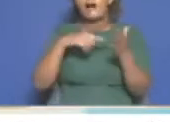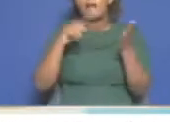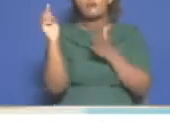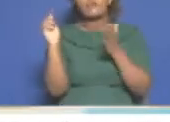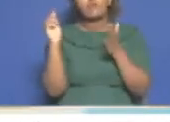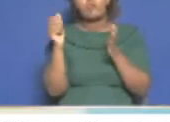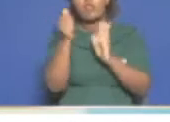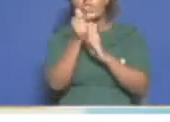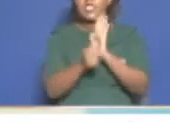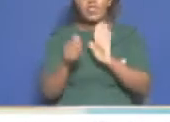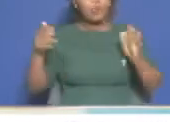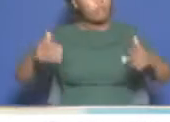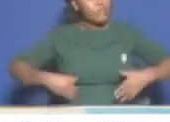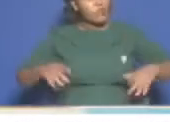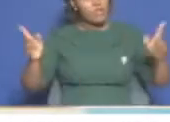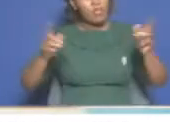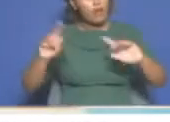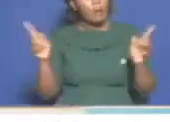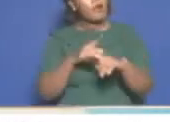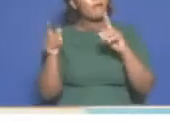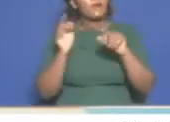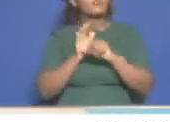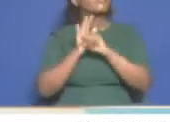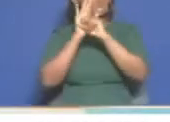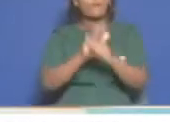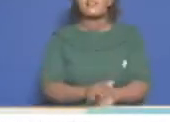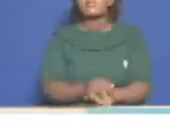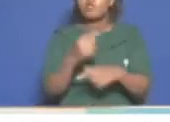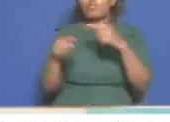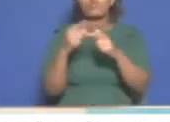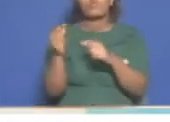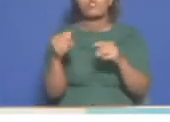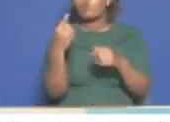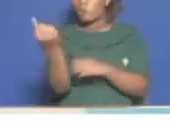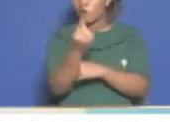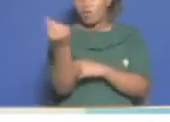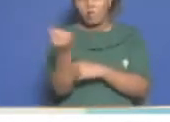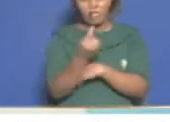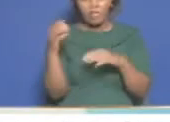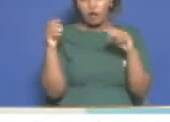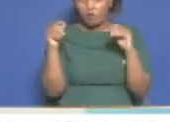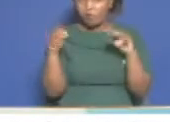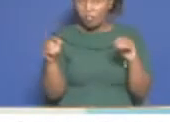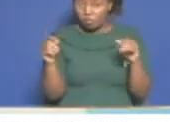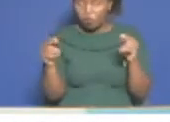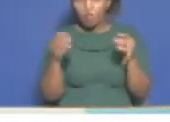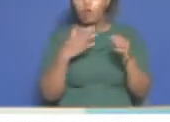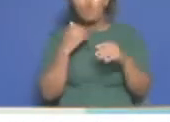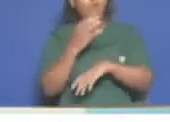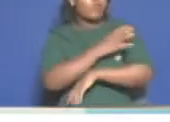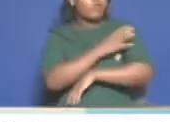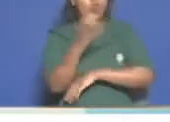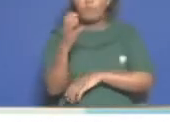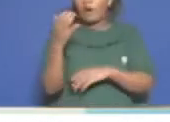vijana. Wanataka wakandamize vijana ili waendelee kubakia tu na karatasi ma qualifications on paper. They don't want to empower young people